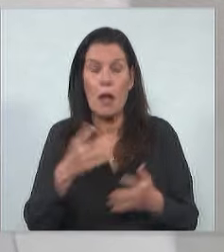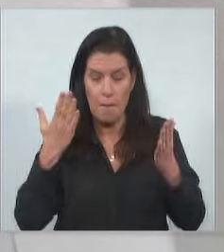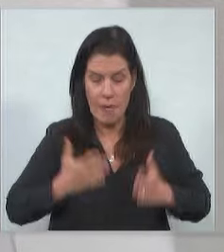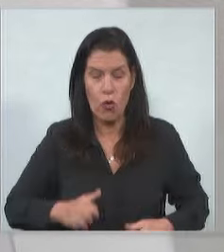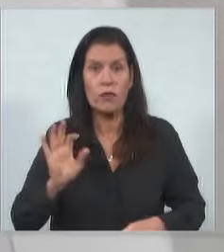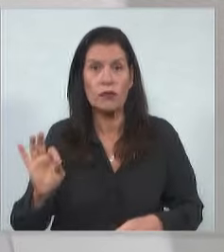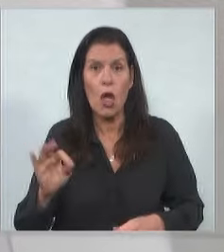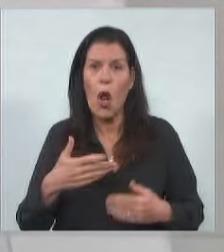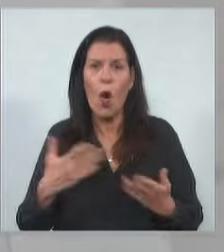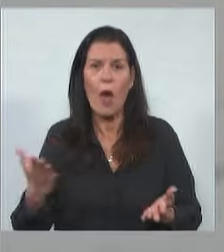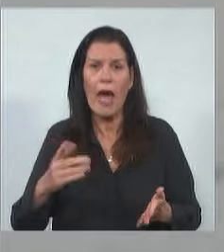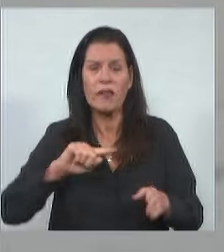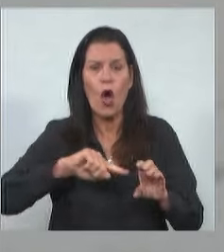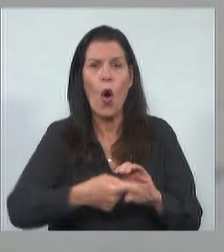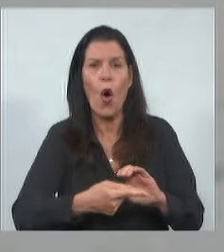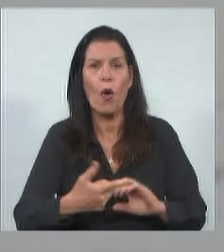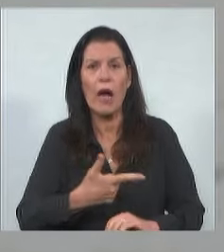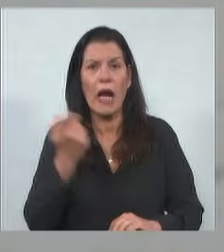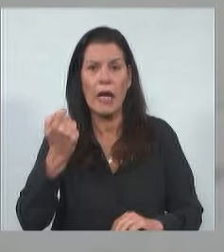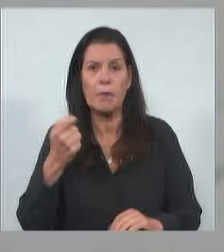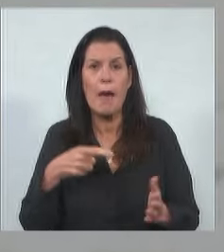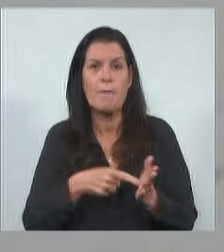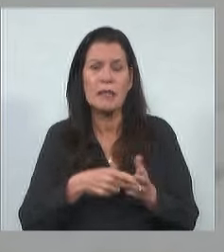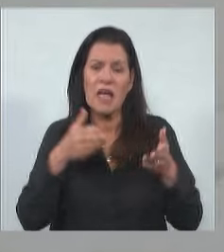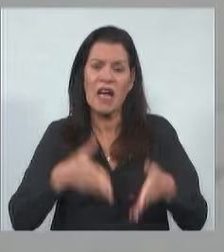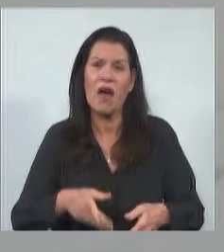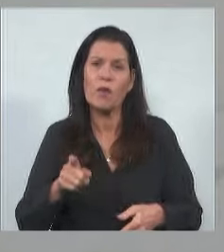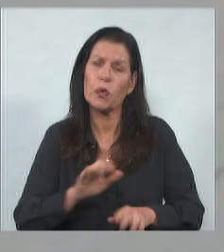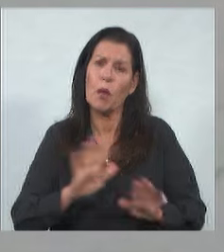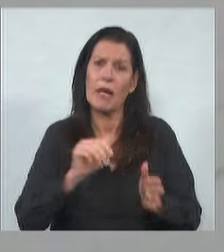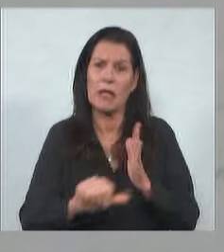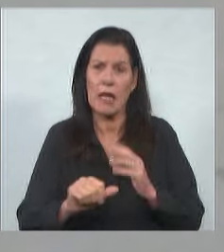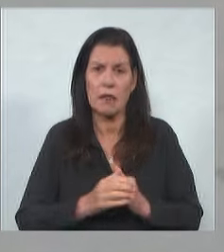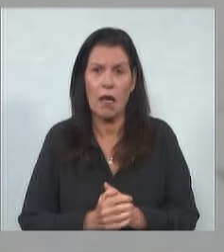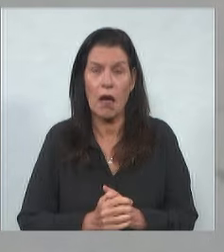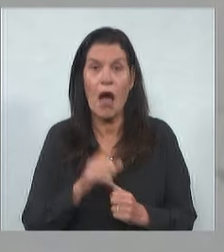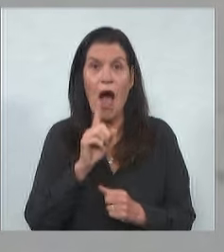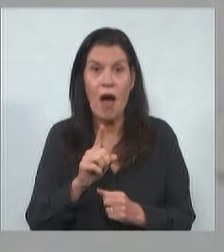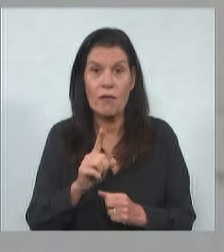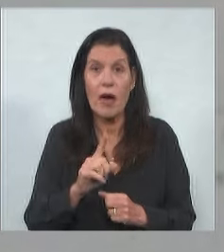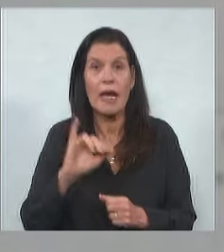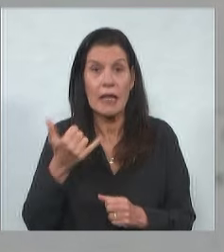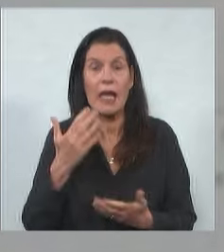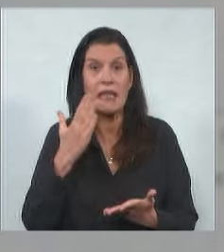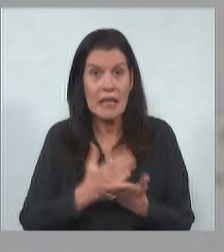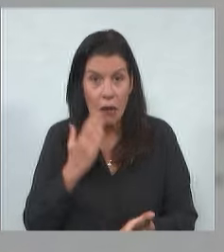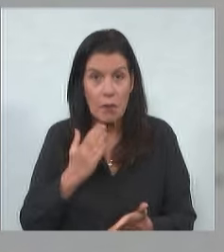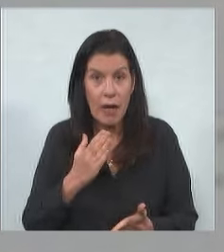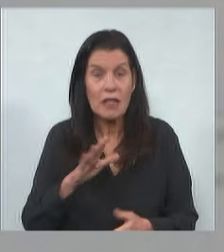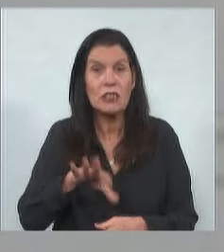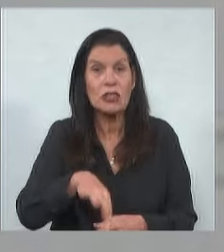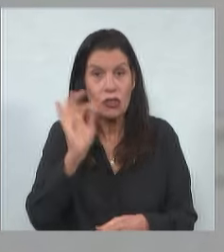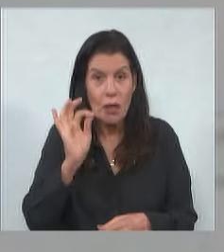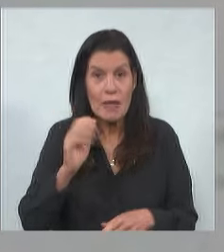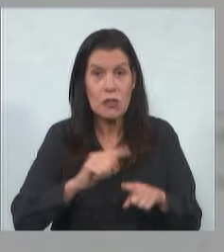בלי נתיחה שלאחר המוות. אבל בדוח ה-CT שנחשף בחדשות 13, נקבע במפורש כי נמצאו פרגמנטים מתחתיים